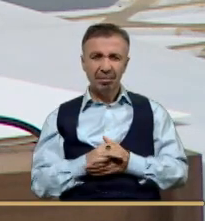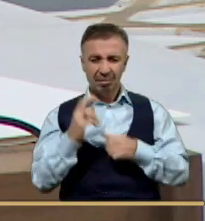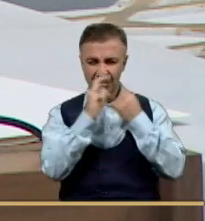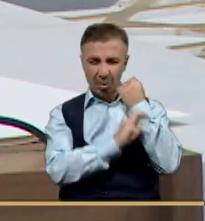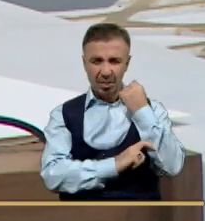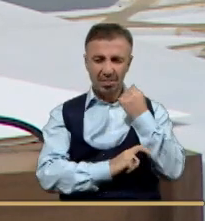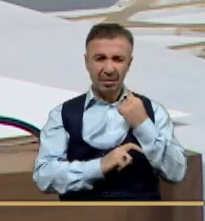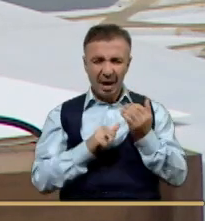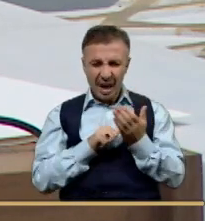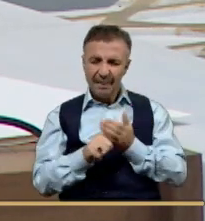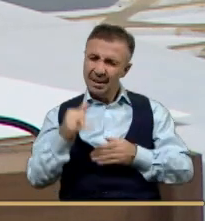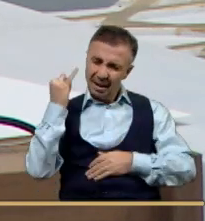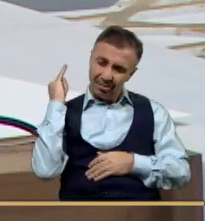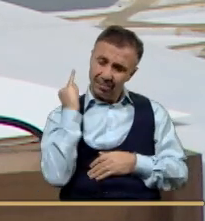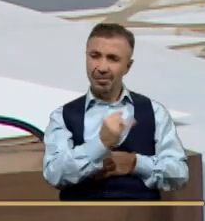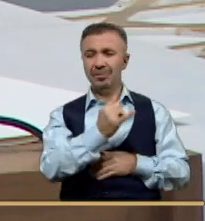de kötü bir şey.